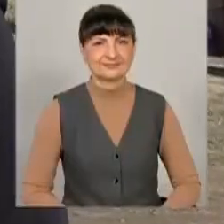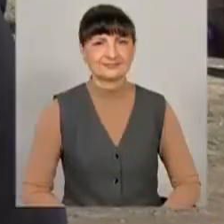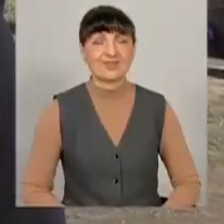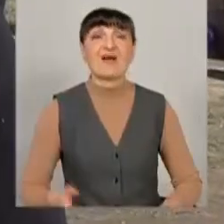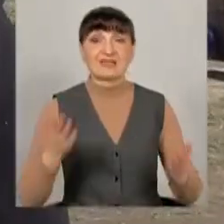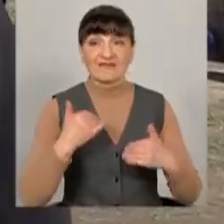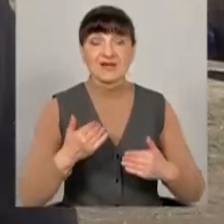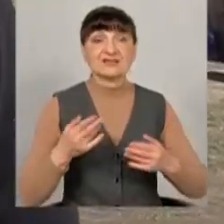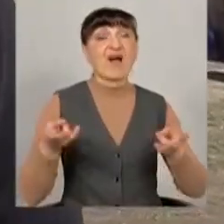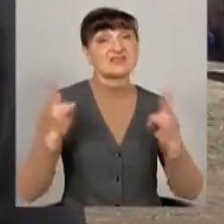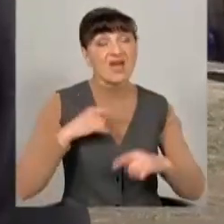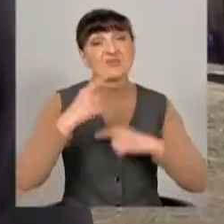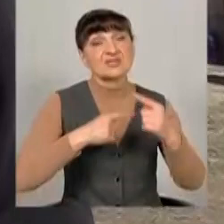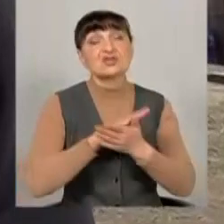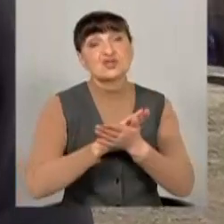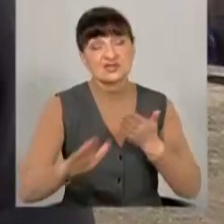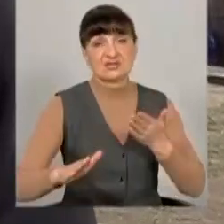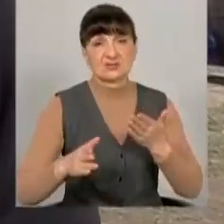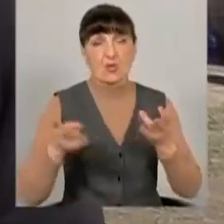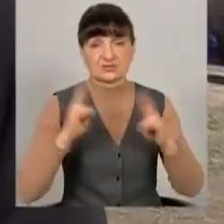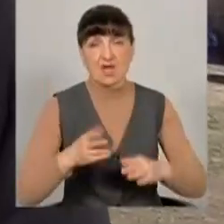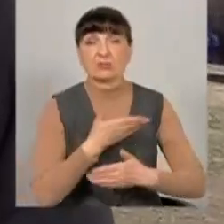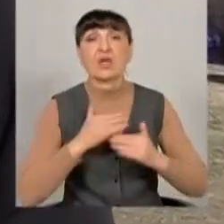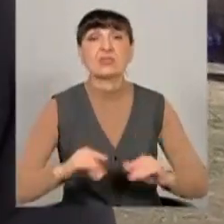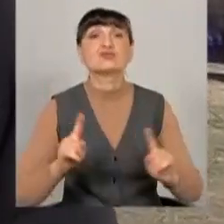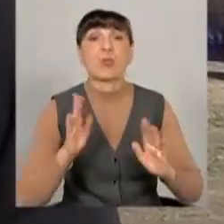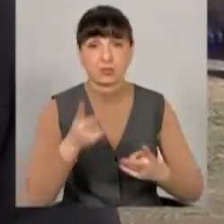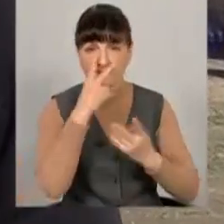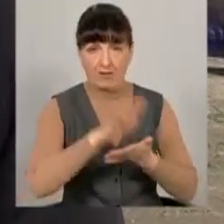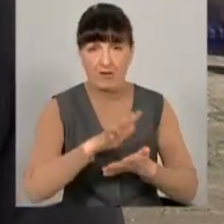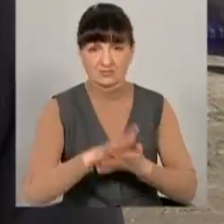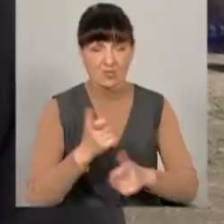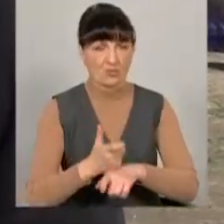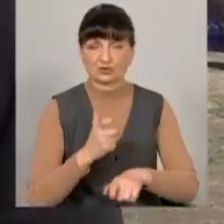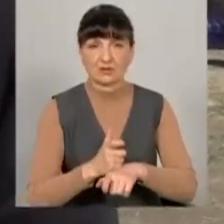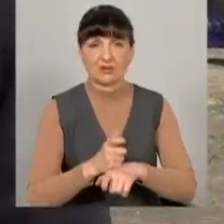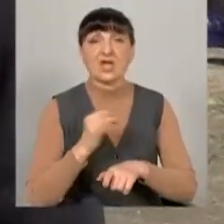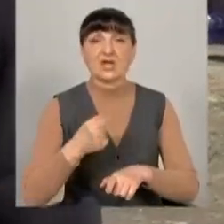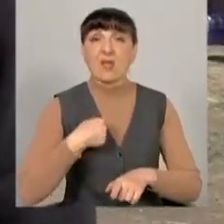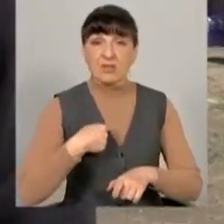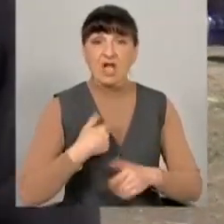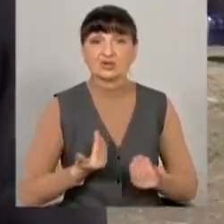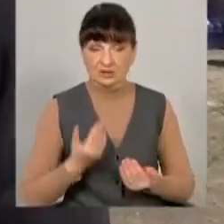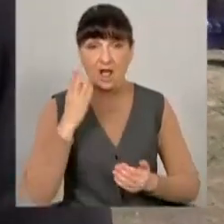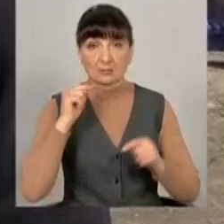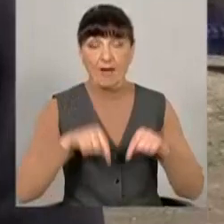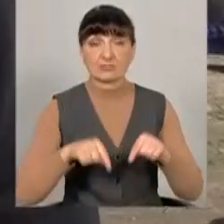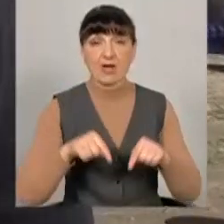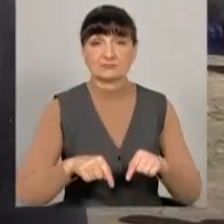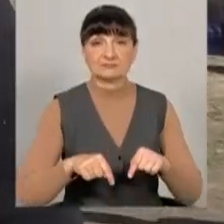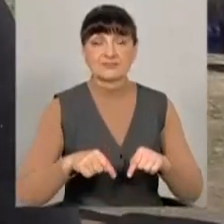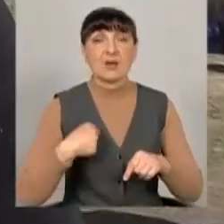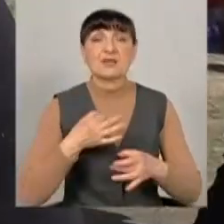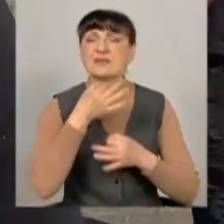Давайте оставим наследие, чистое наследие, потому что очень грязно. И для меня, как жителя Алматы, мне